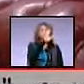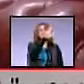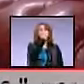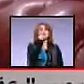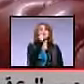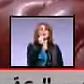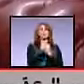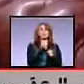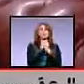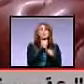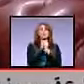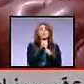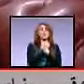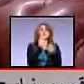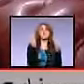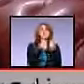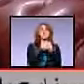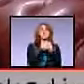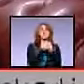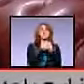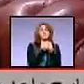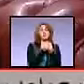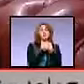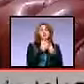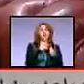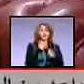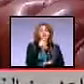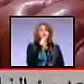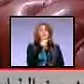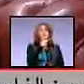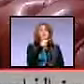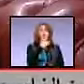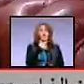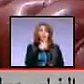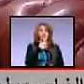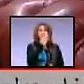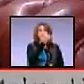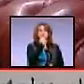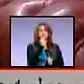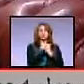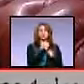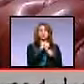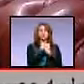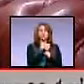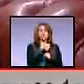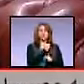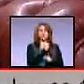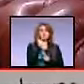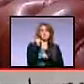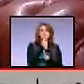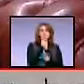الله يرحمه. فقال له يا محمد احنا عايزين طفل يعمل الدور، وكان أستاذ سمير سيف